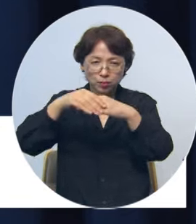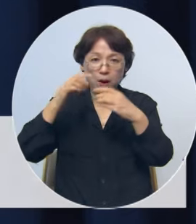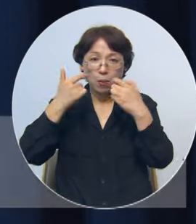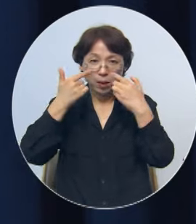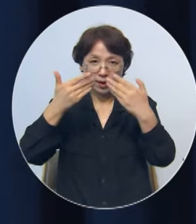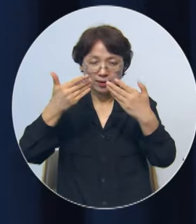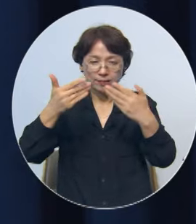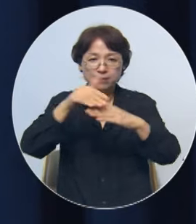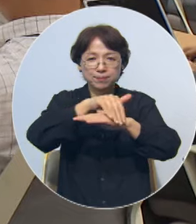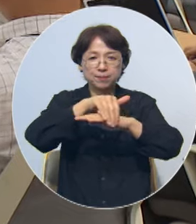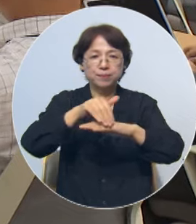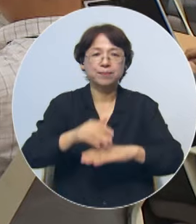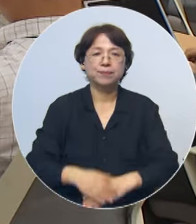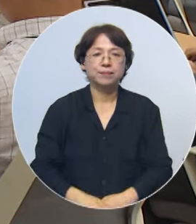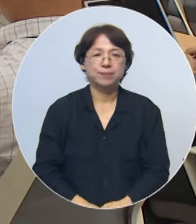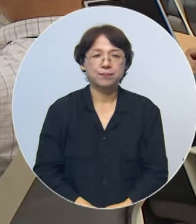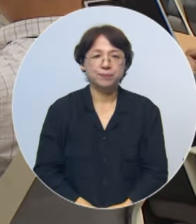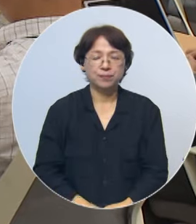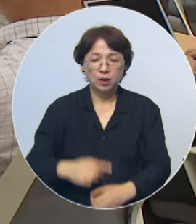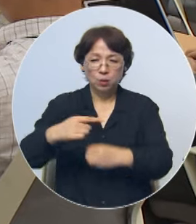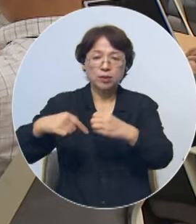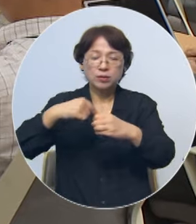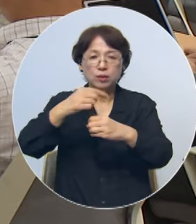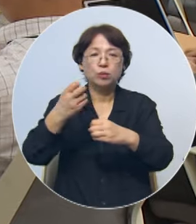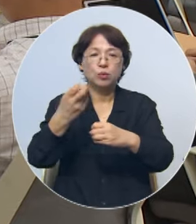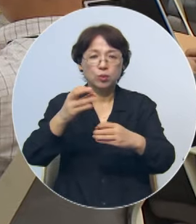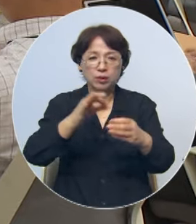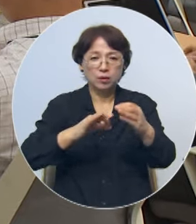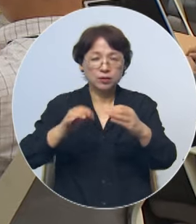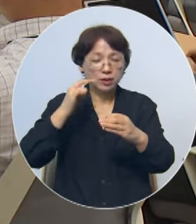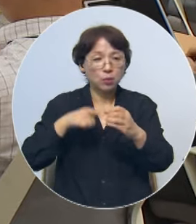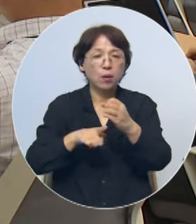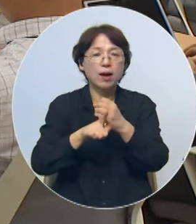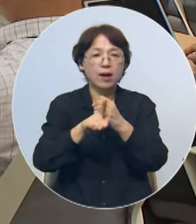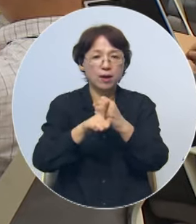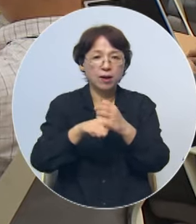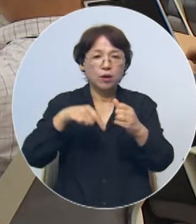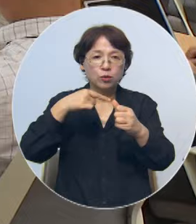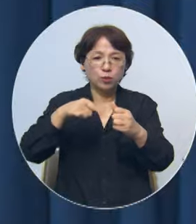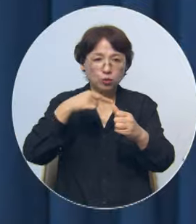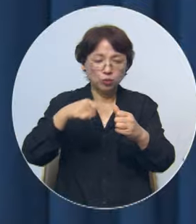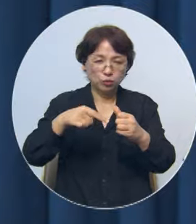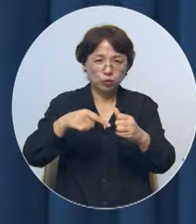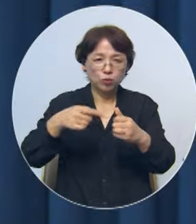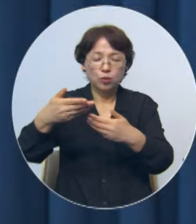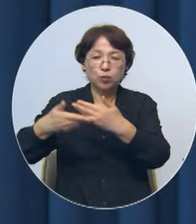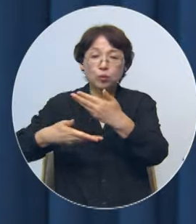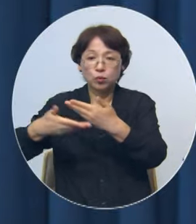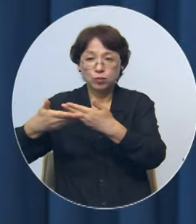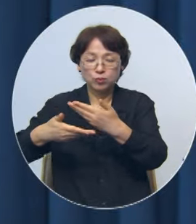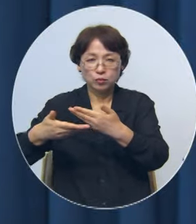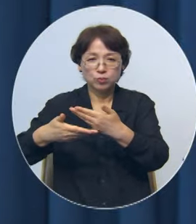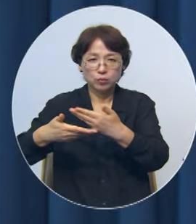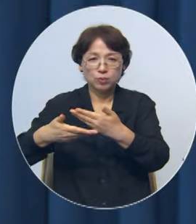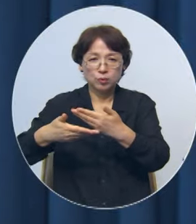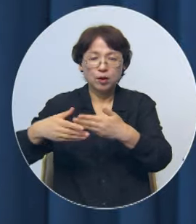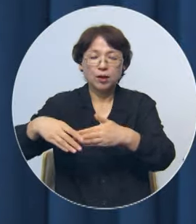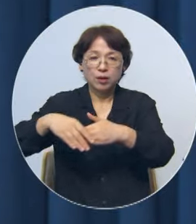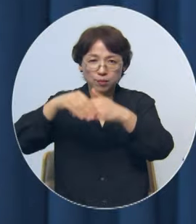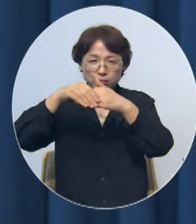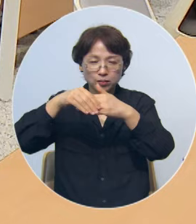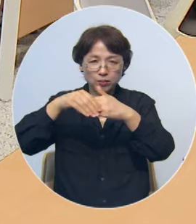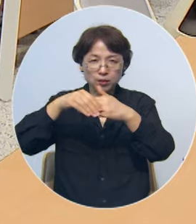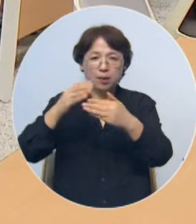걸로 내다봤습니다. 또 원전뿐 아니라 경제와 과학기술, 교육, 인적 교류를 아우르는 전방위 협력